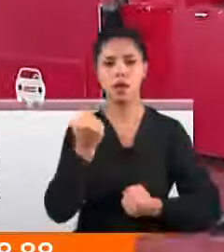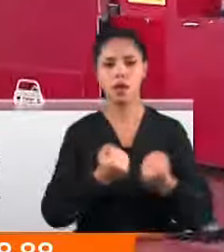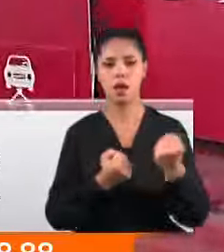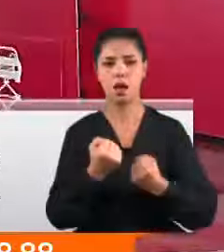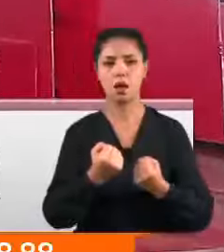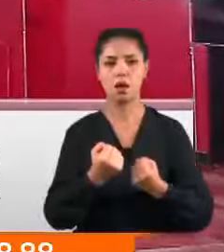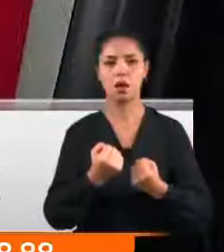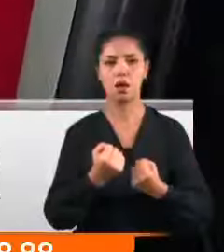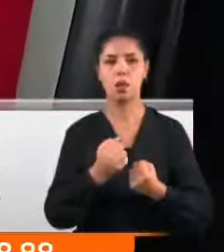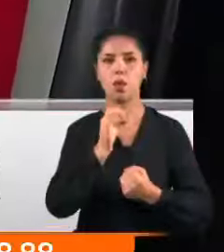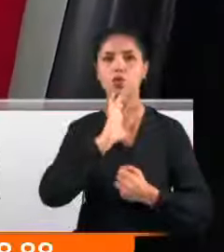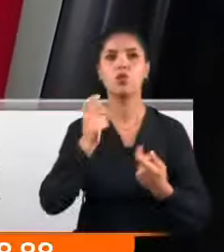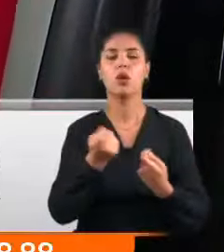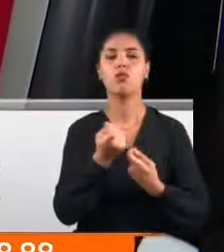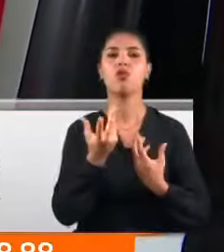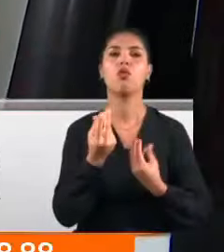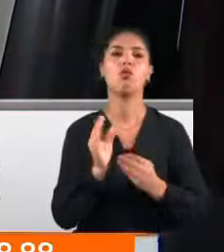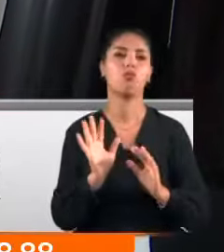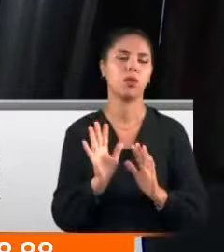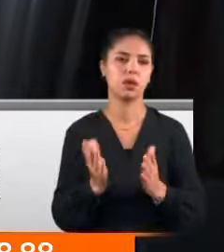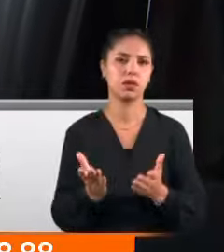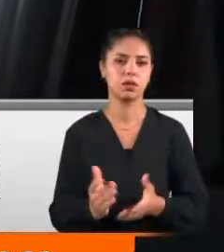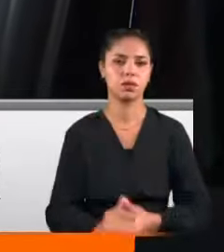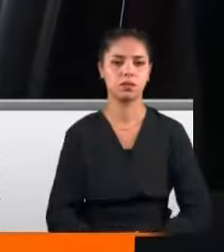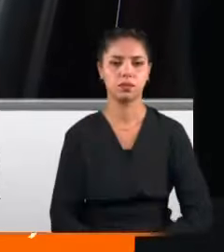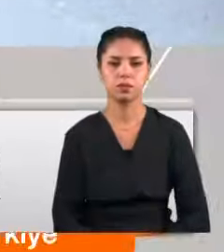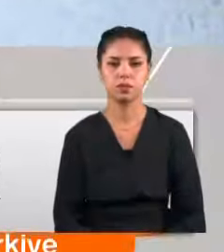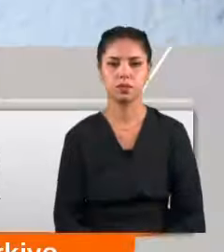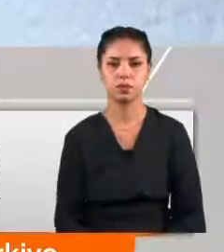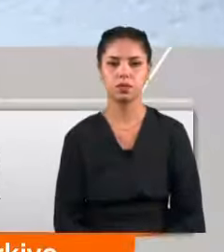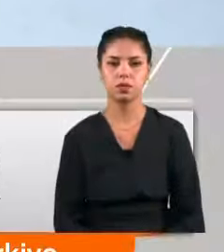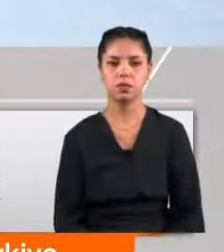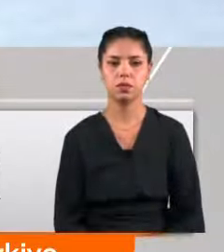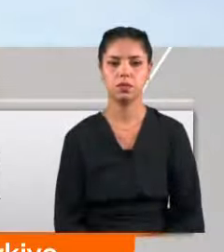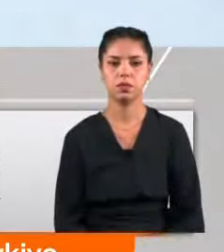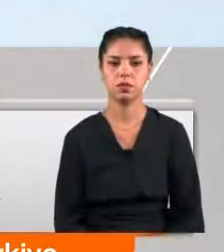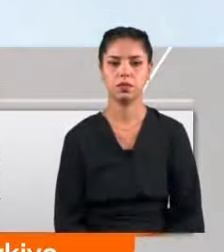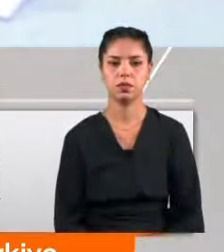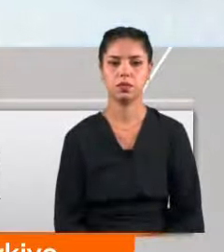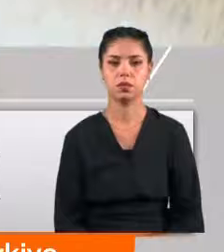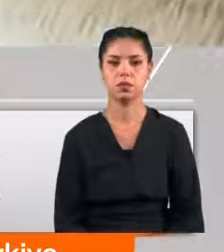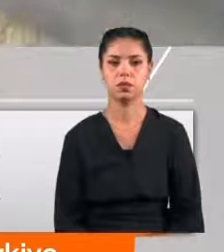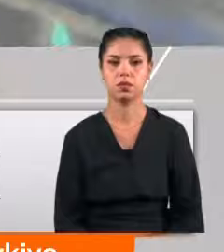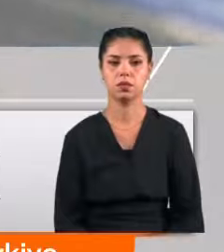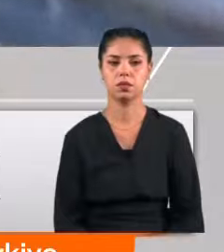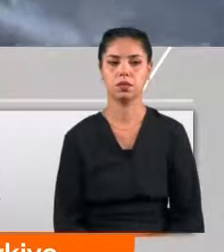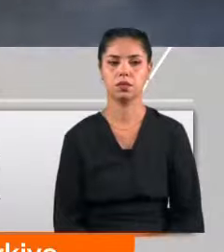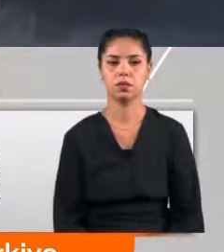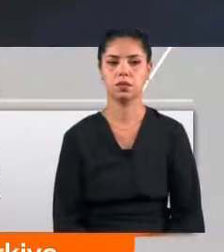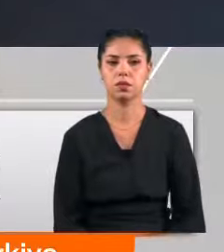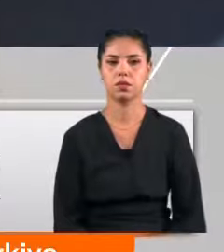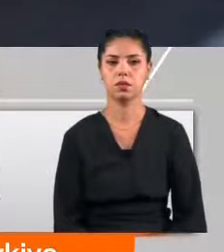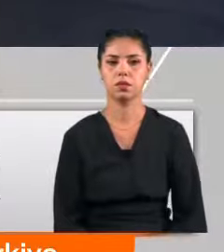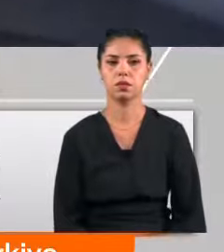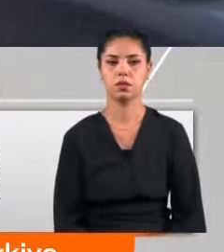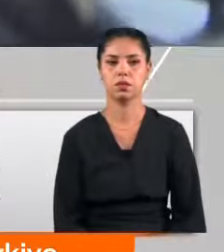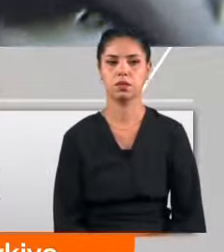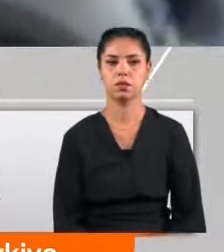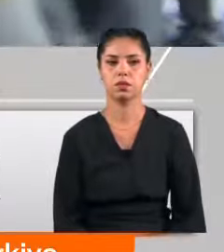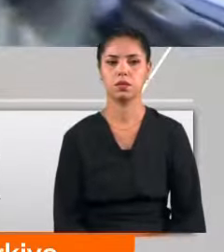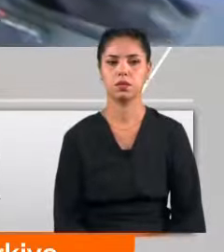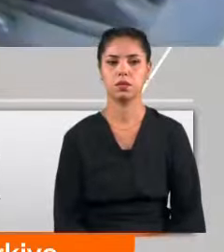kusursuz çalışmaz airbag çalışmıyor olabilir olsa da bile aracımız e Burada mutlaka airbag kontrolü yapılması